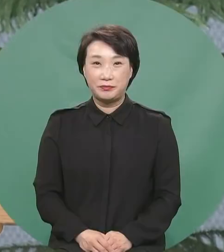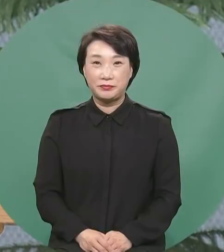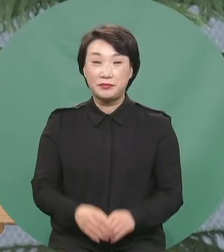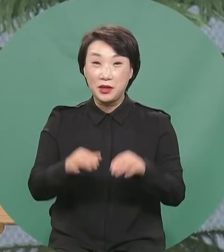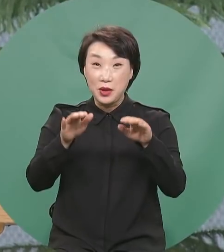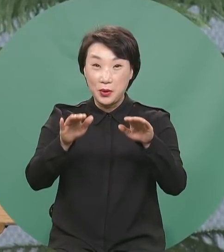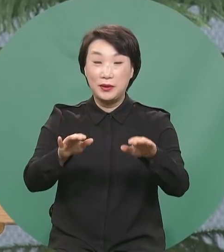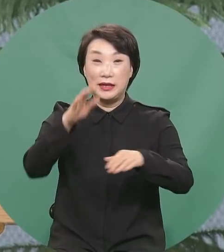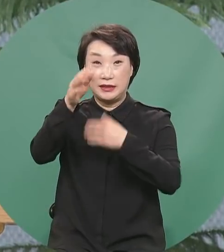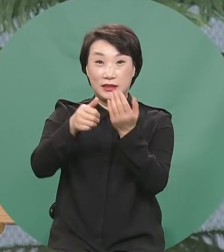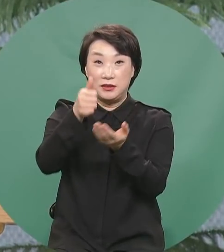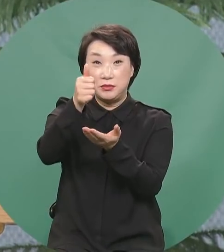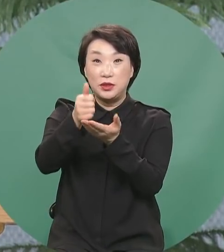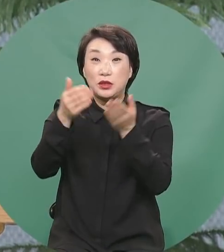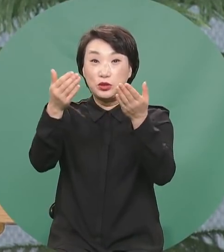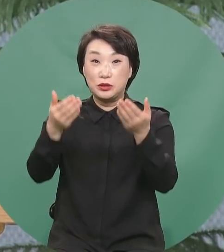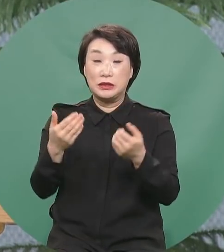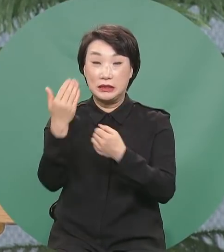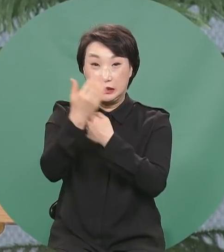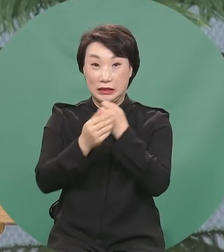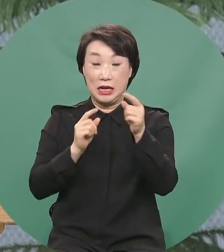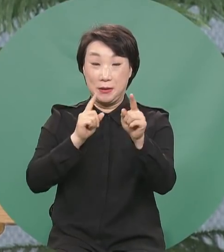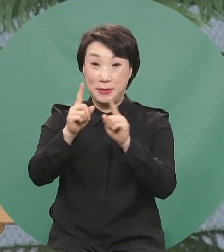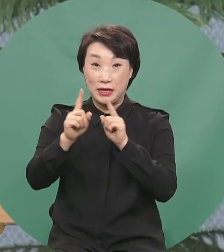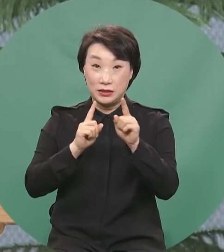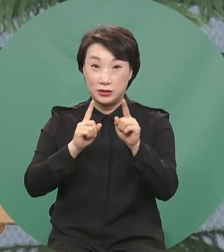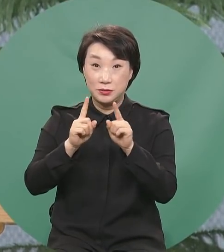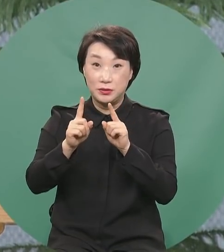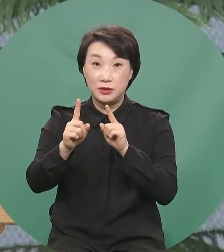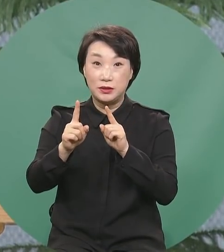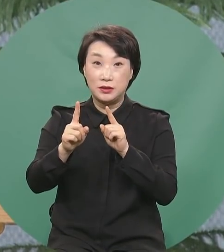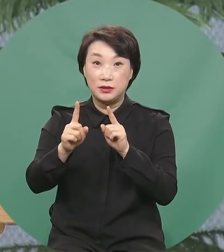오늘 또 하나님께서 주실 은혜의 말씀은